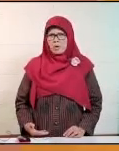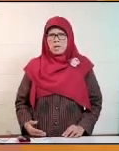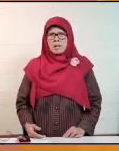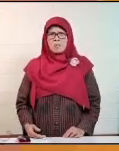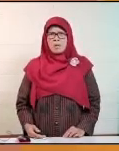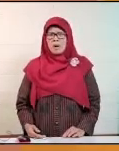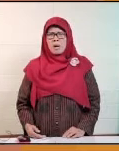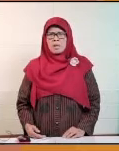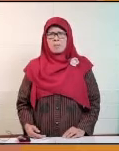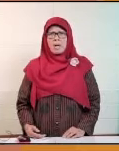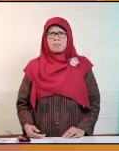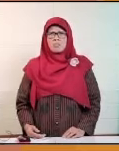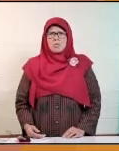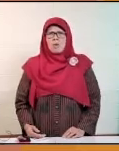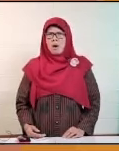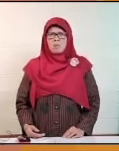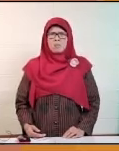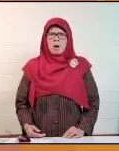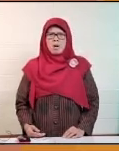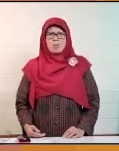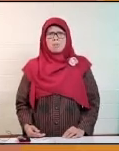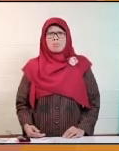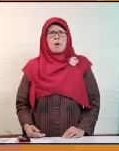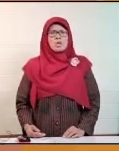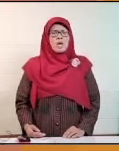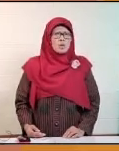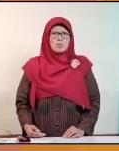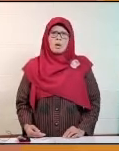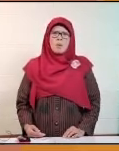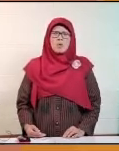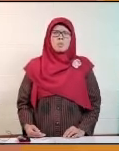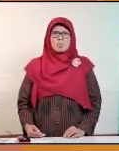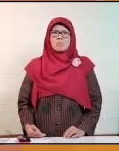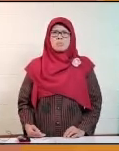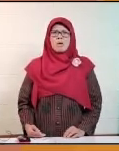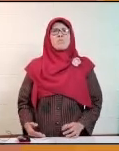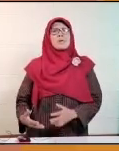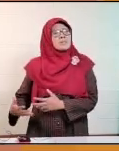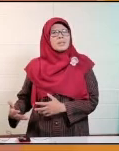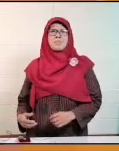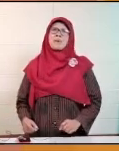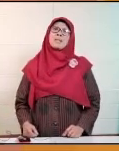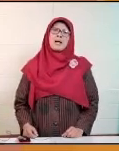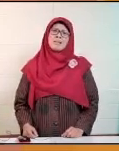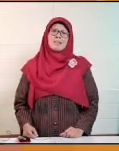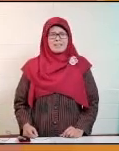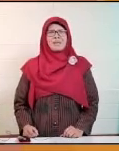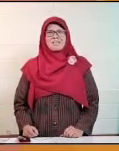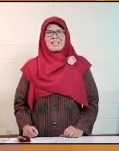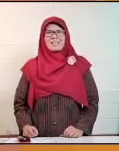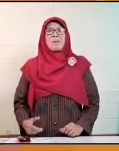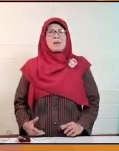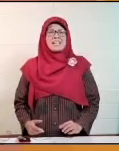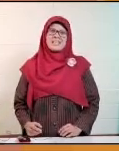Mungkin kalian buruk akan bilang Ah nggak usah ikut nggak mau ikut aku masih senang bermain dengan